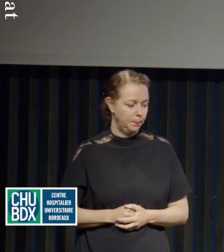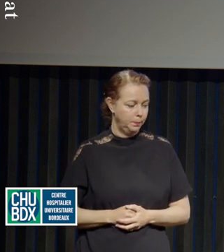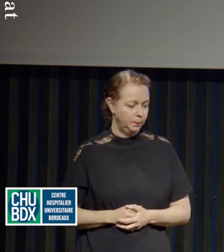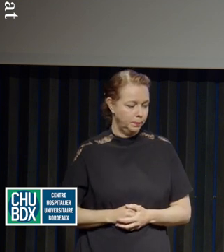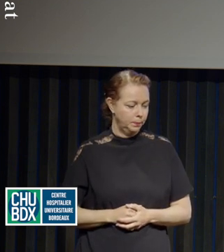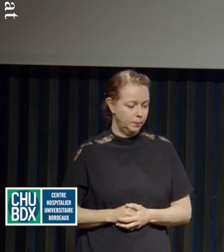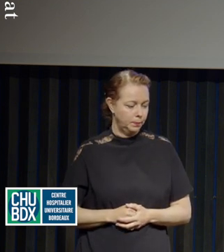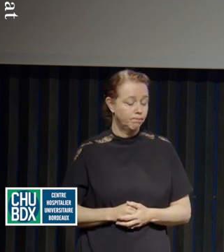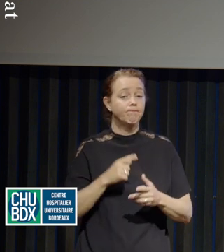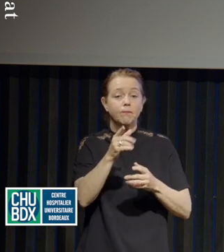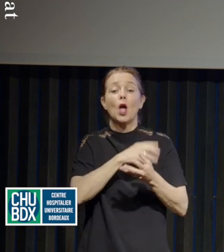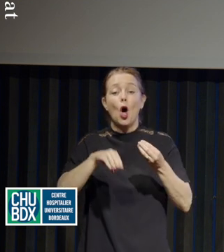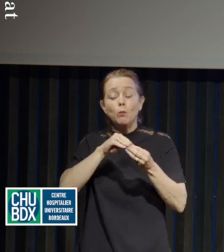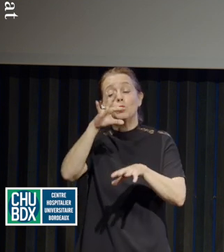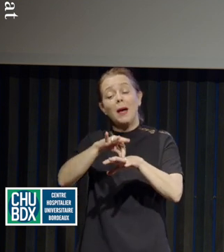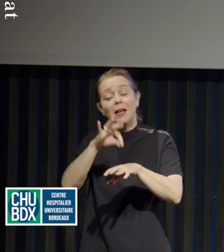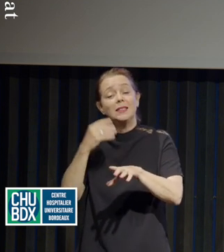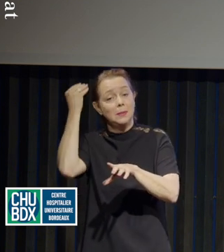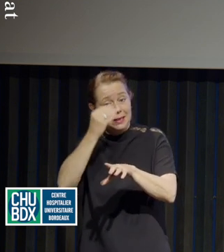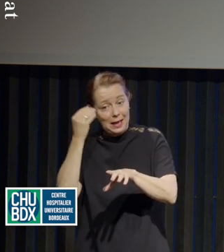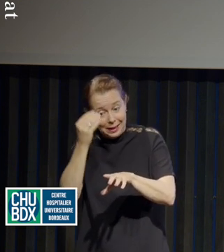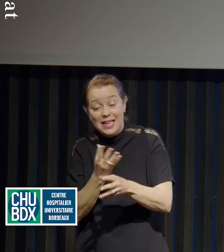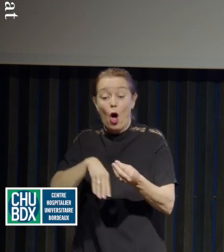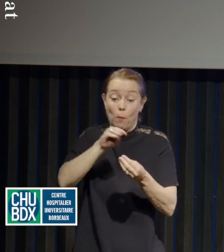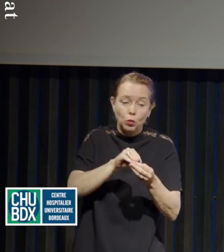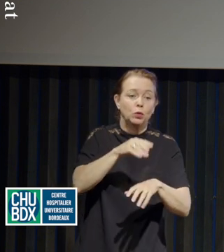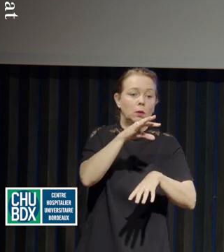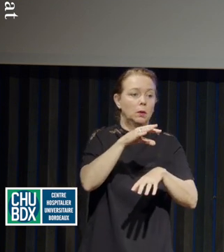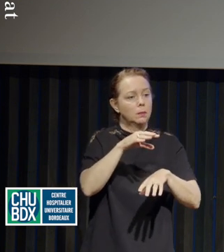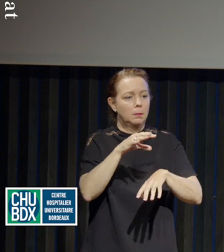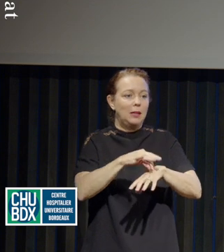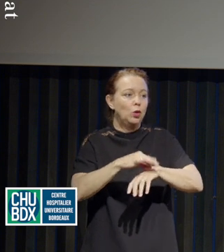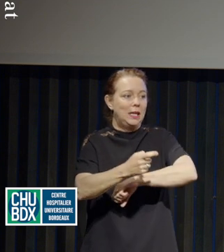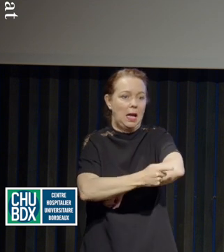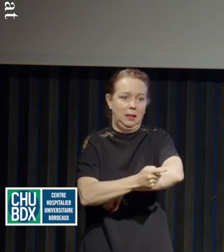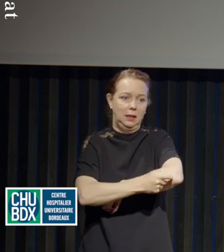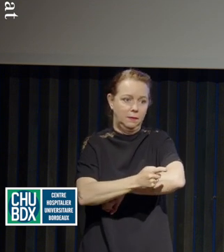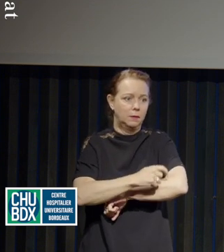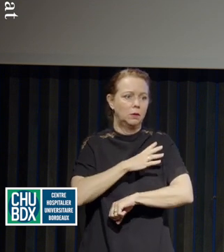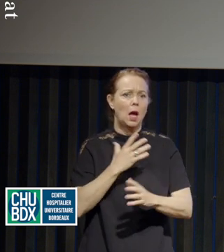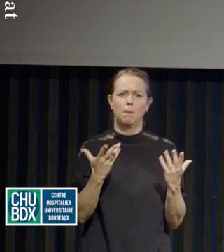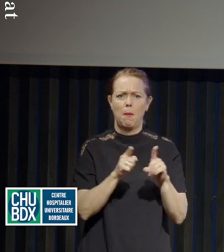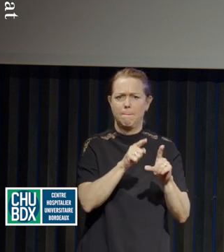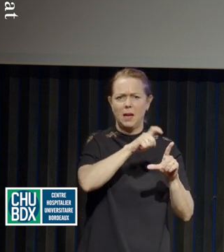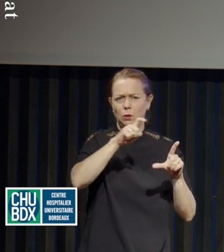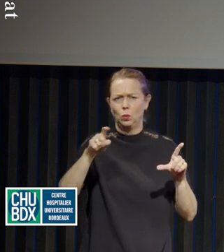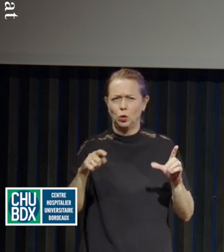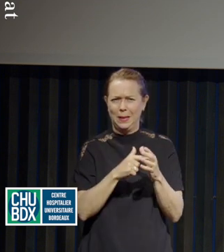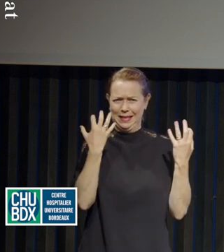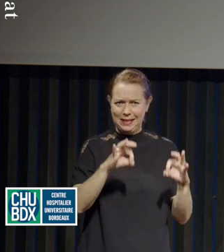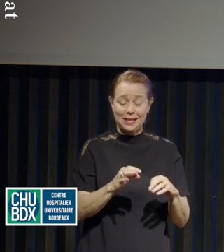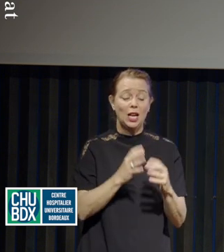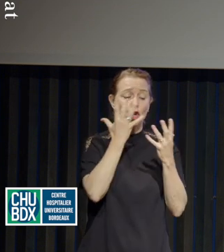Si l'on ajoute aux pathologies psychiatriques les pathologies addictives, ce qui a été fait dans une étude équivalente en 2010, les